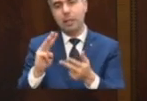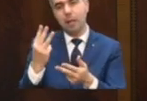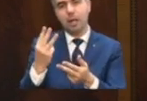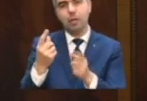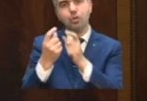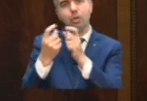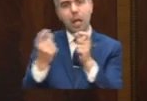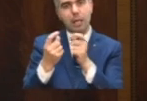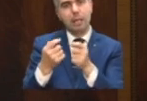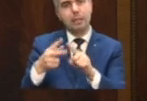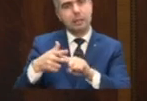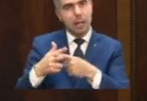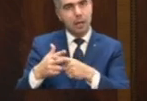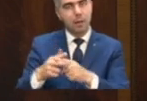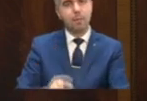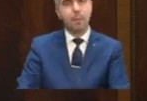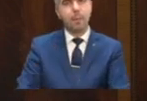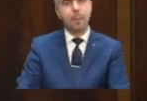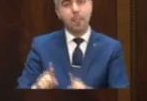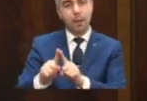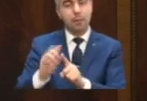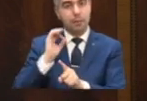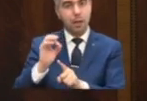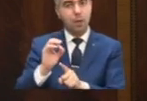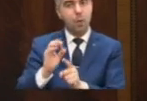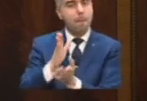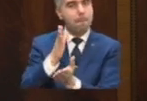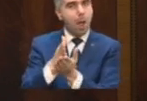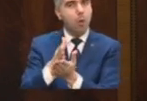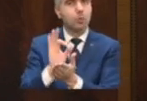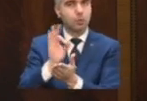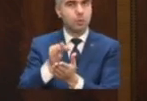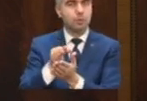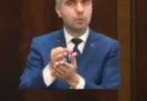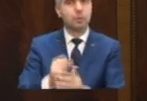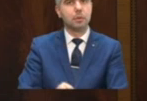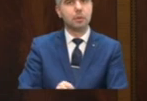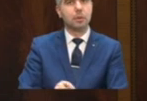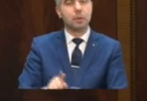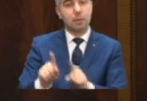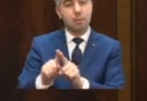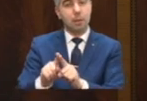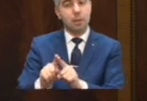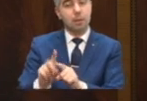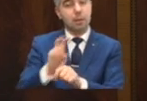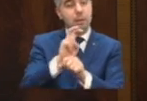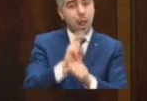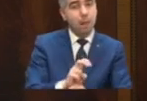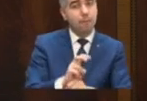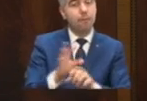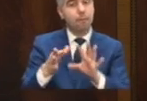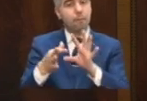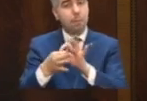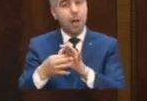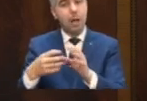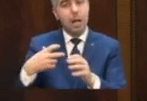الصناعه. كاين اللي كيتم التسيير ديالها بطريقه معقوله، ولكن المستوى ديال الاستدانه ديالها في علاقته مع